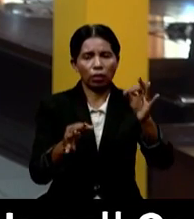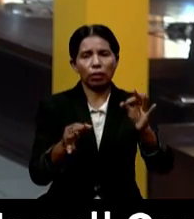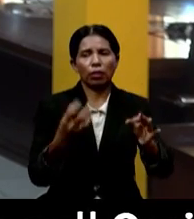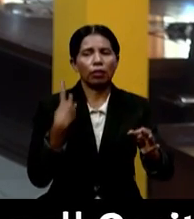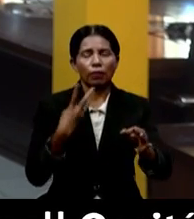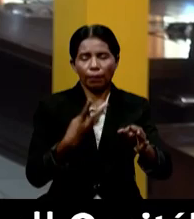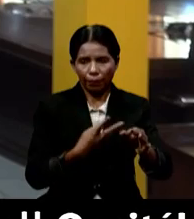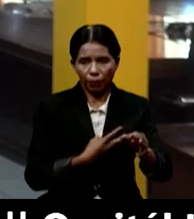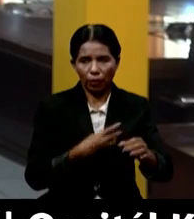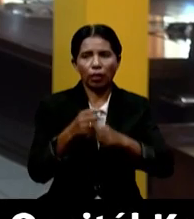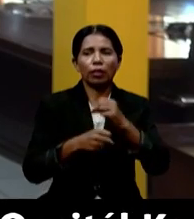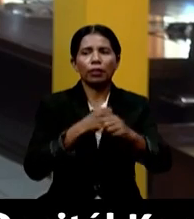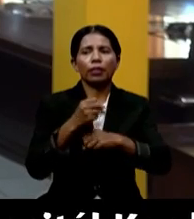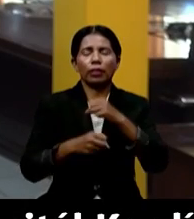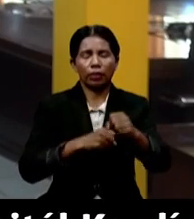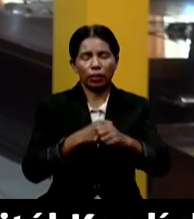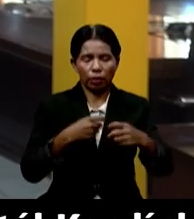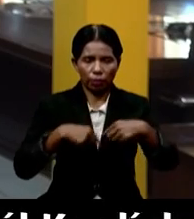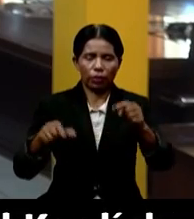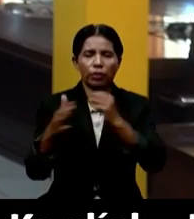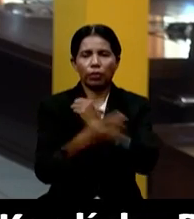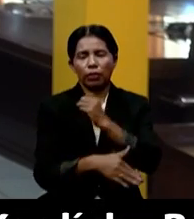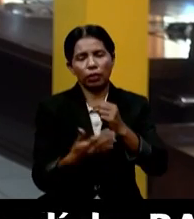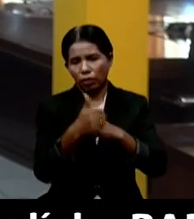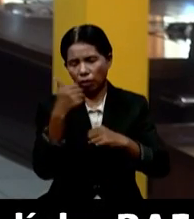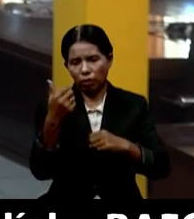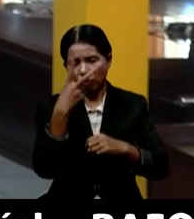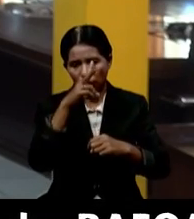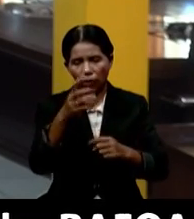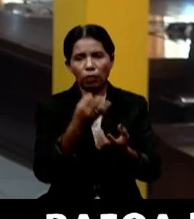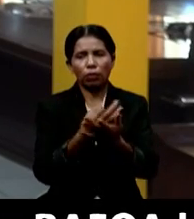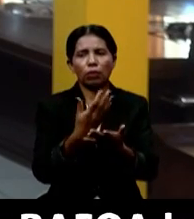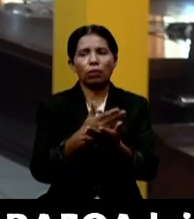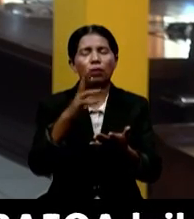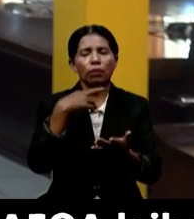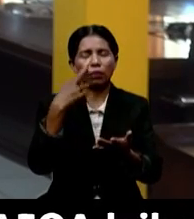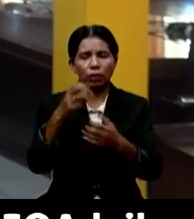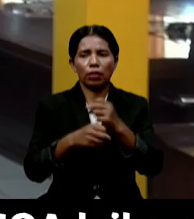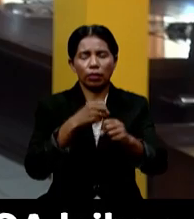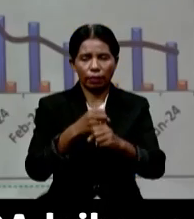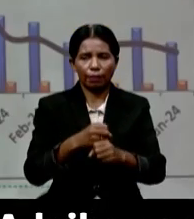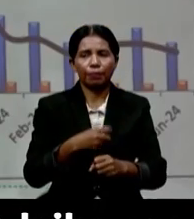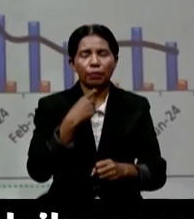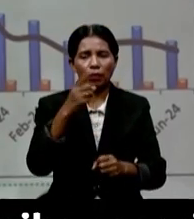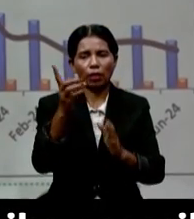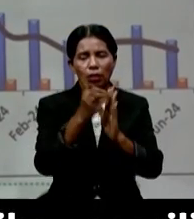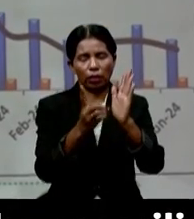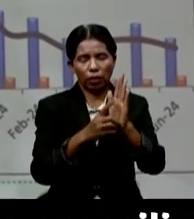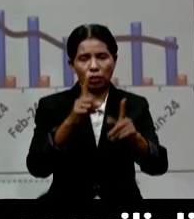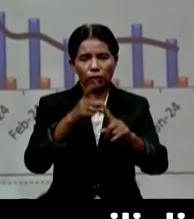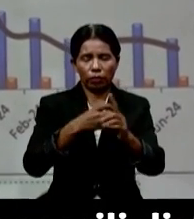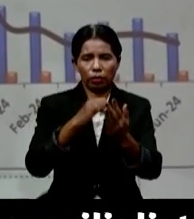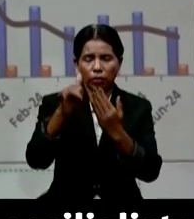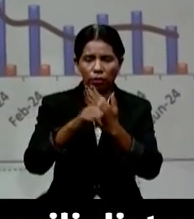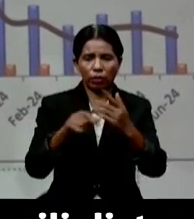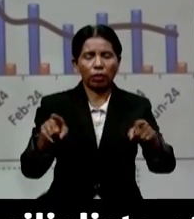mak kita tina halai mak balik, maka orang kita boleh terima sih na osana tola fos kada tina ni orang. Elias Sabtuir dadus fulan Junio compara